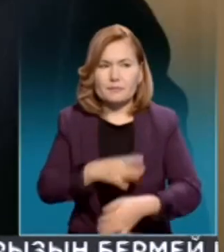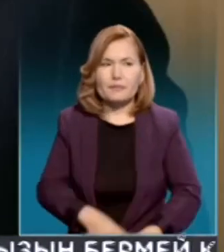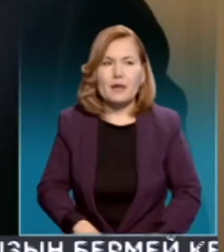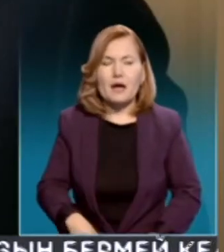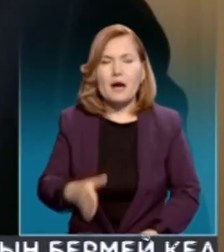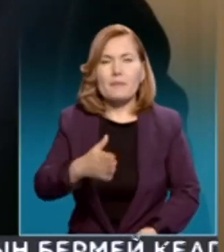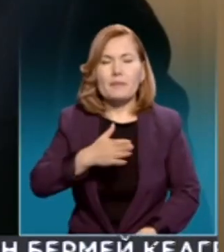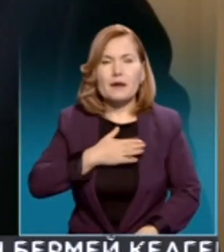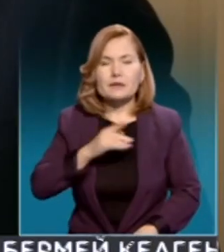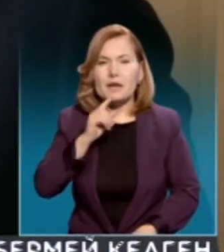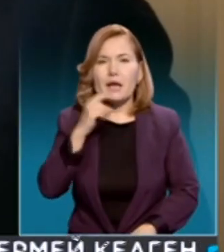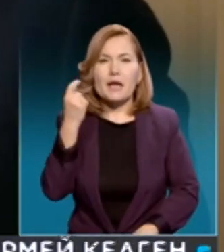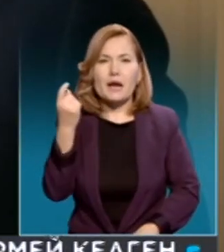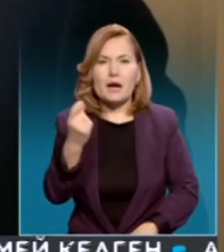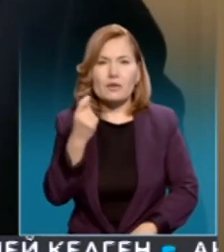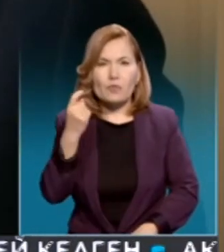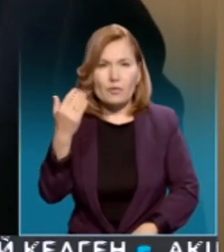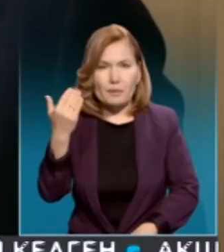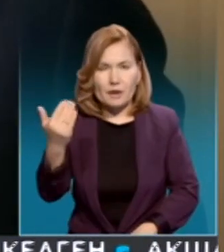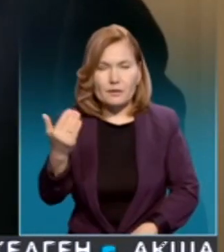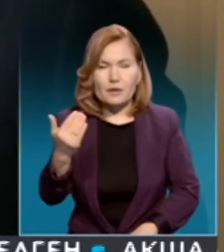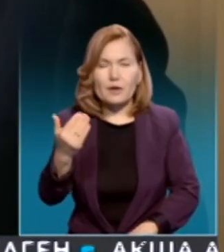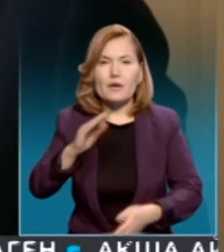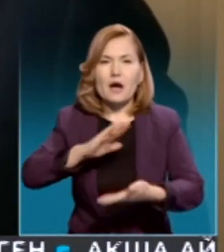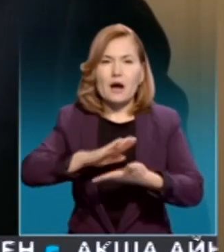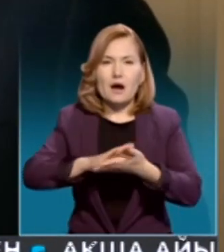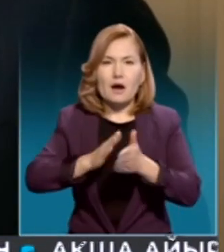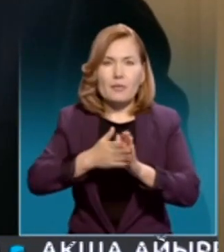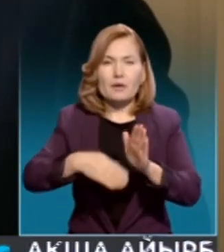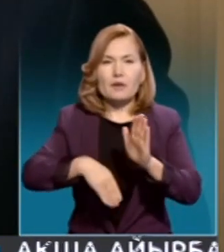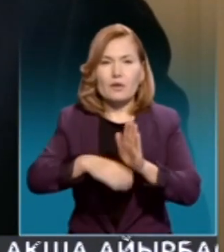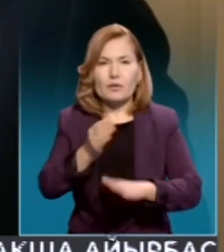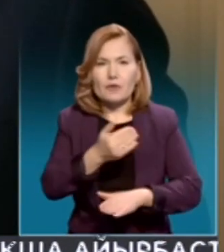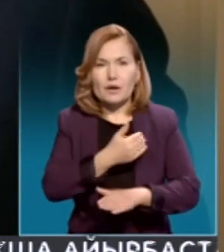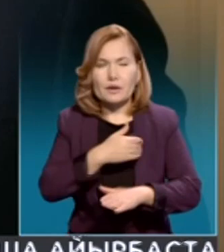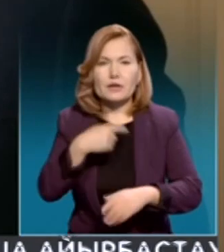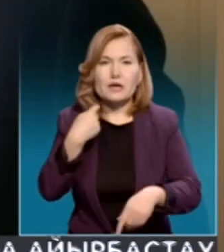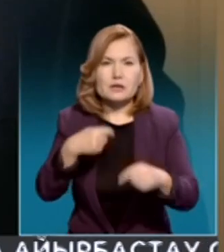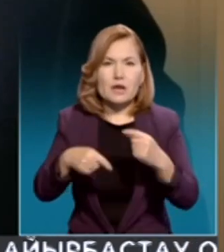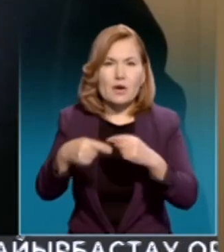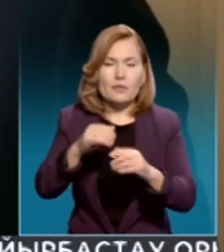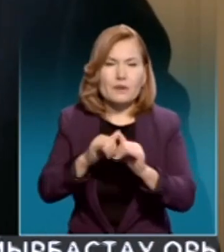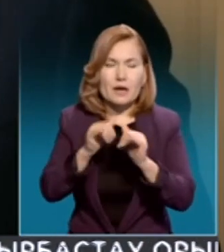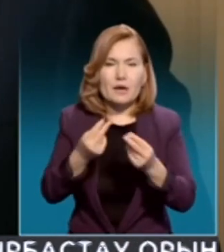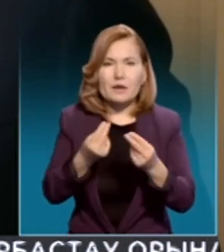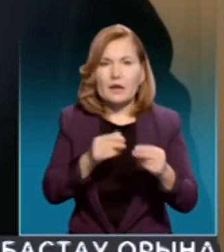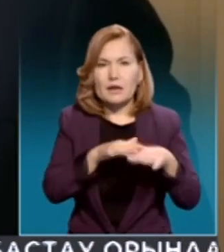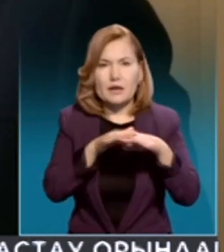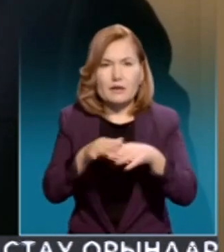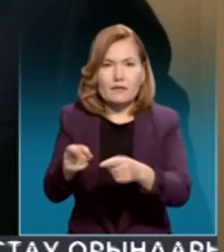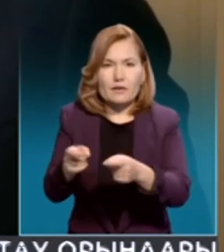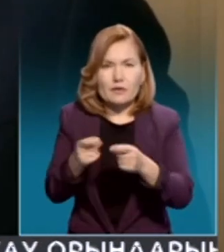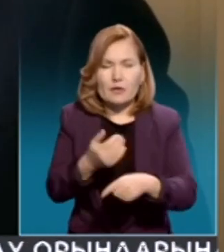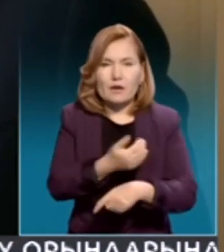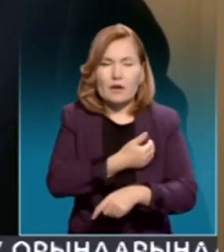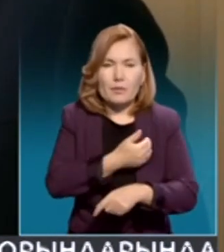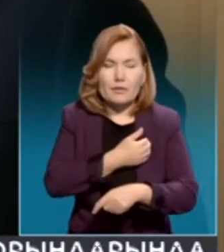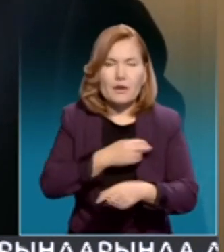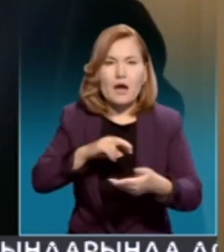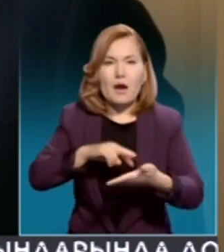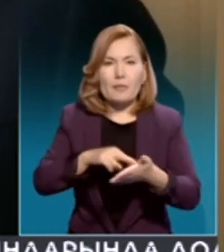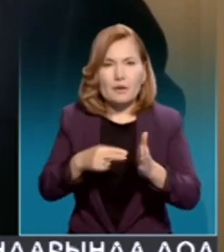Біз мына экономикалық жағынан ең біріншіден сауда, екіншіден инвестициялар тарту